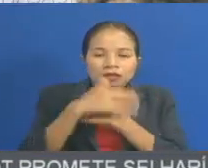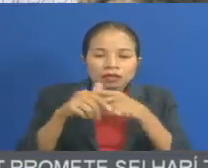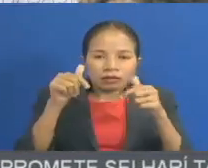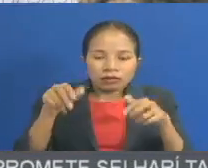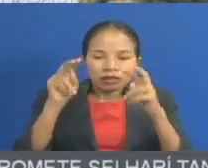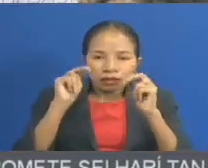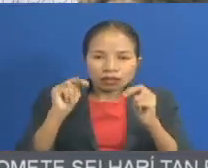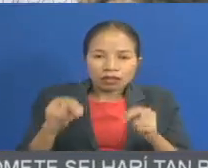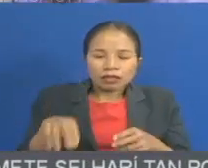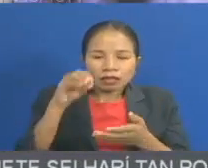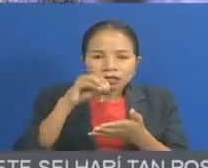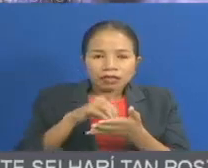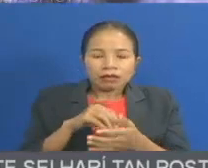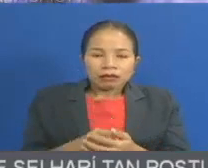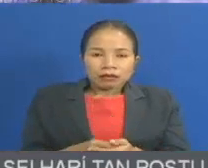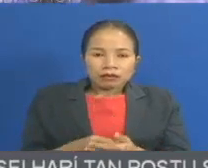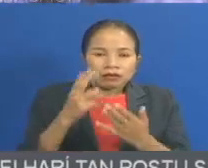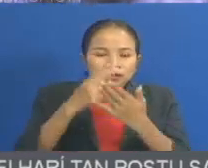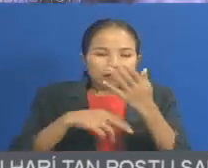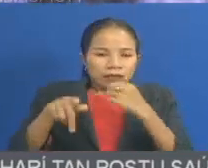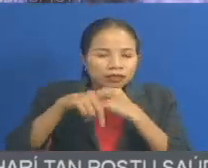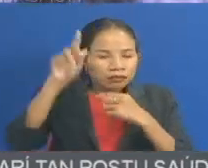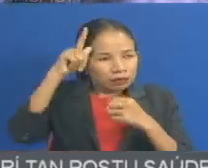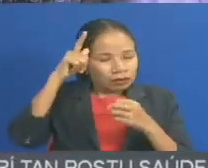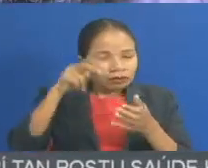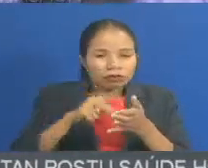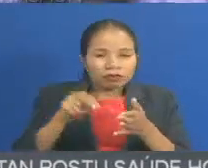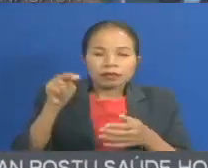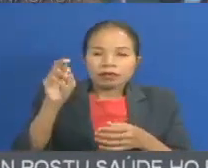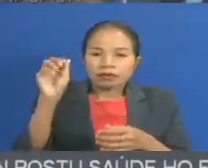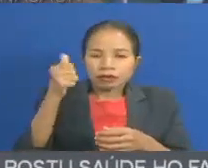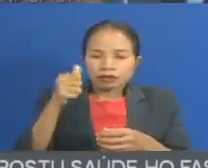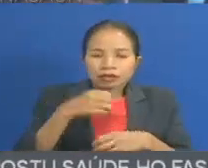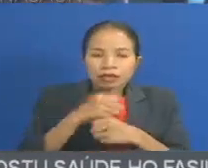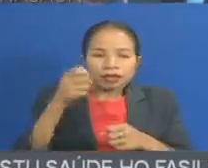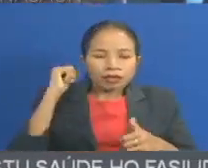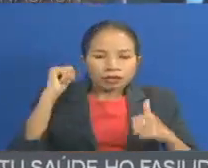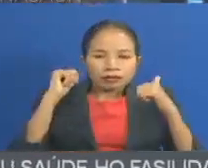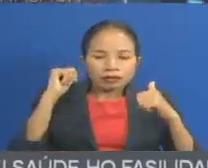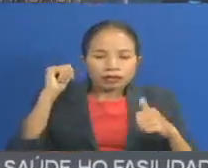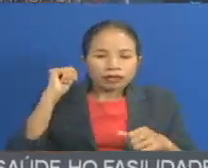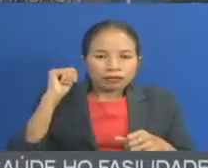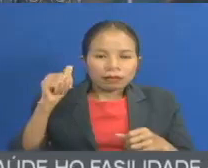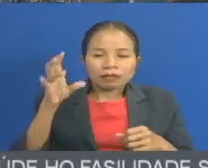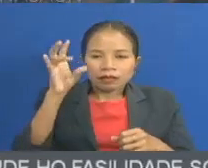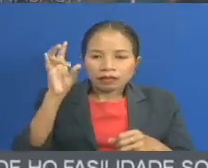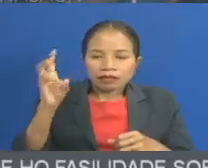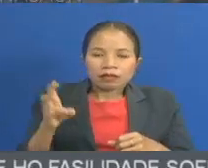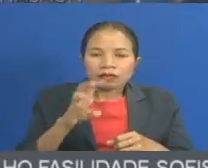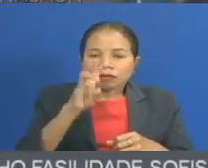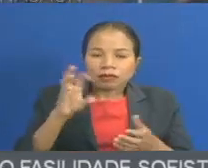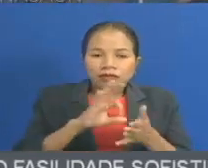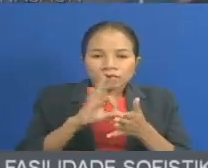te sira tau ni nara tu ira rari partido politiko numer so teu sanulu ne se halawati bidar kampanye badala hitu ia kuarta